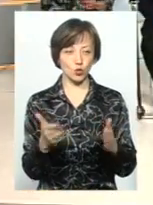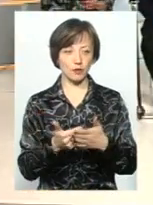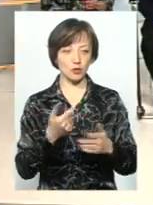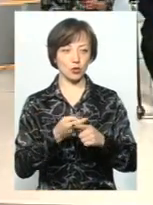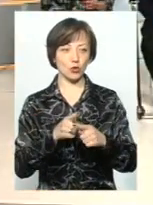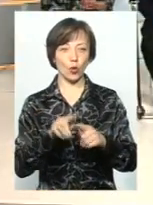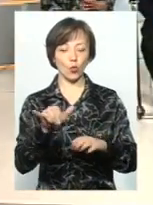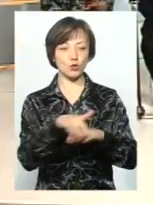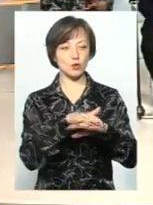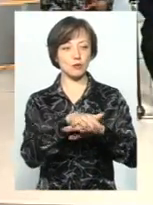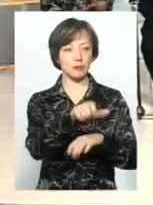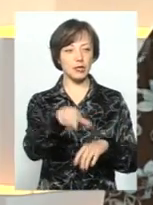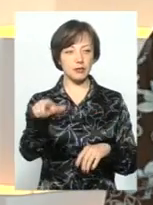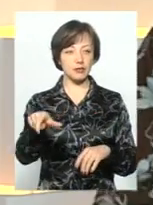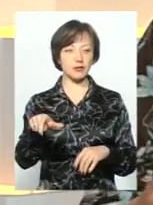у суспільстві.